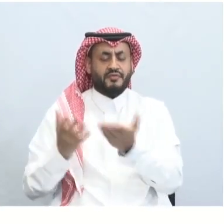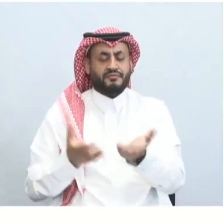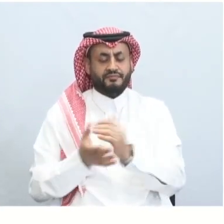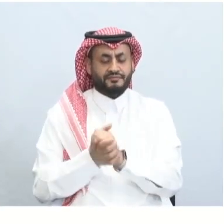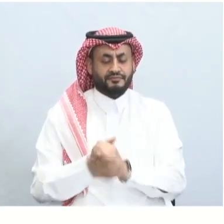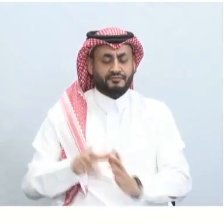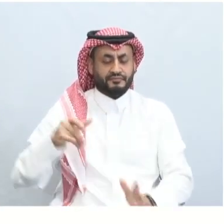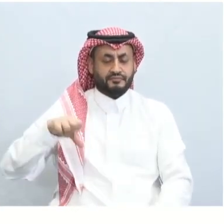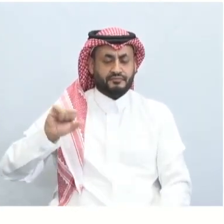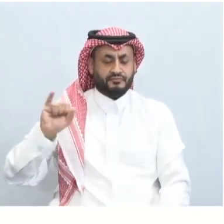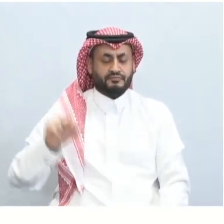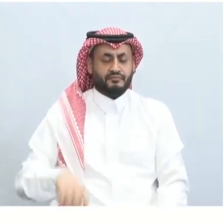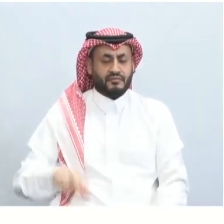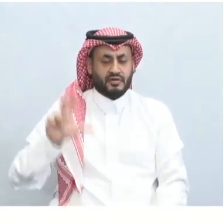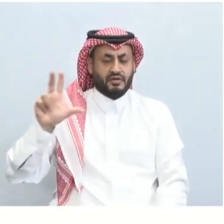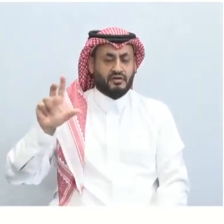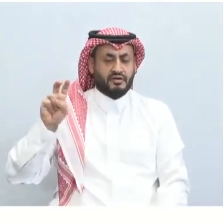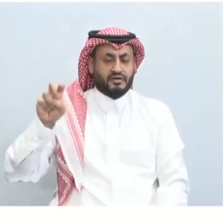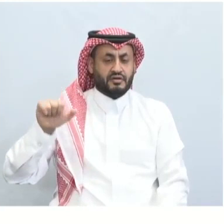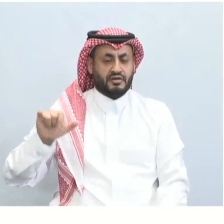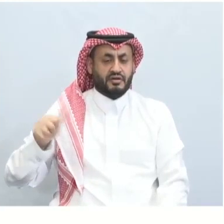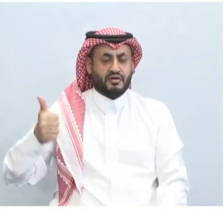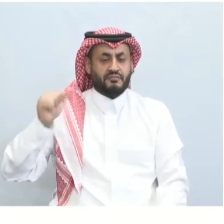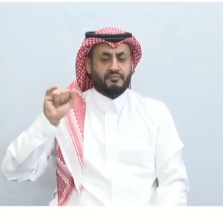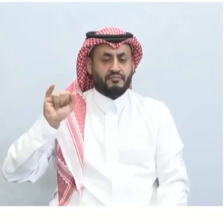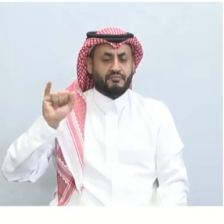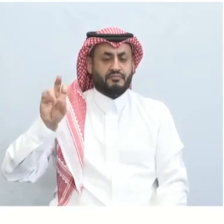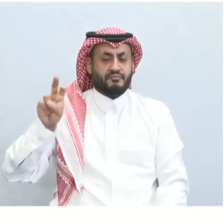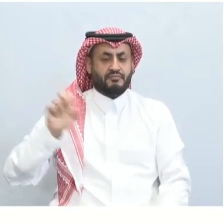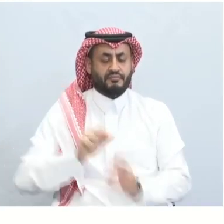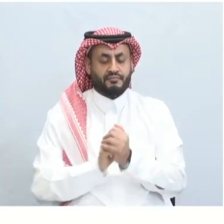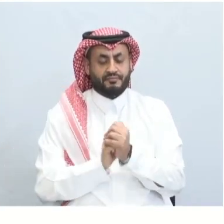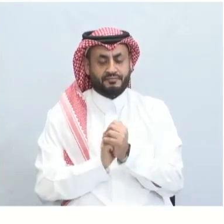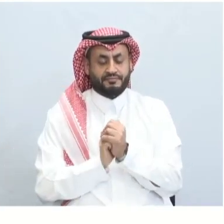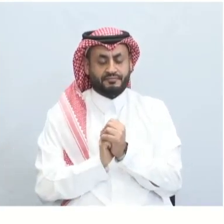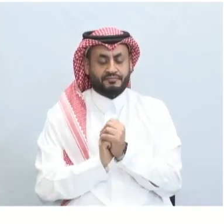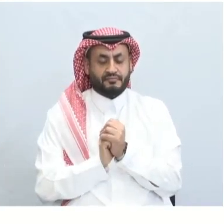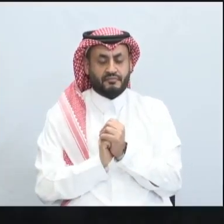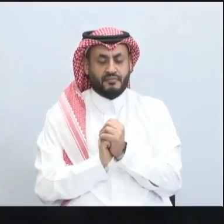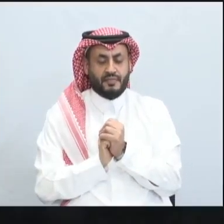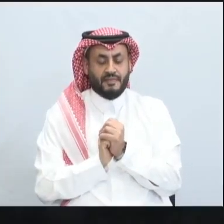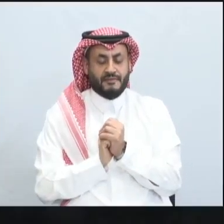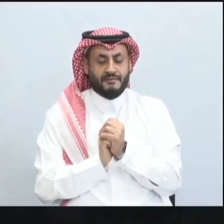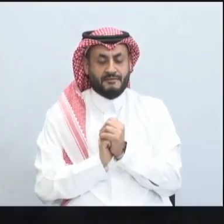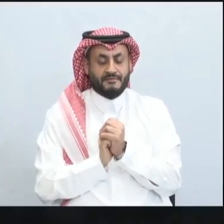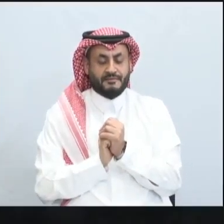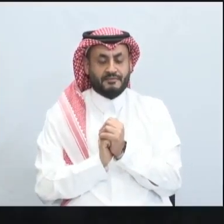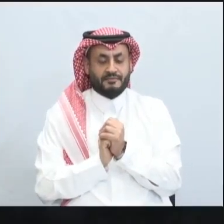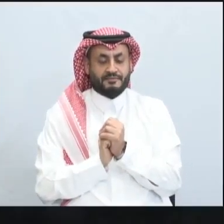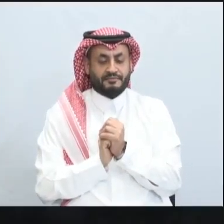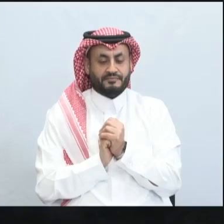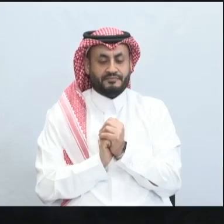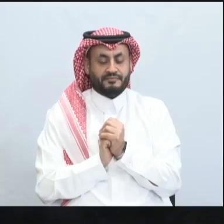لهذه المخلوقات وكذلك مالك لجميع العوالم وكذلك الله سبحانه وتعالى مالك يوم